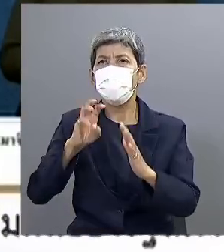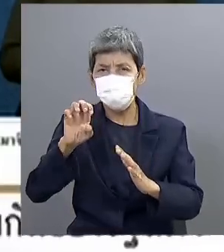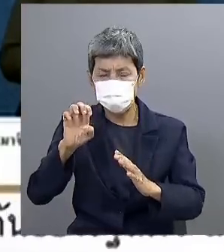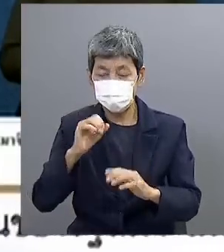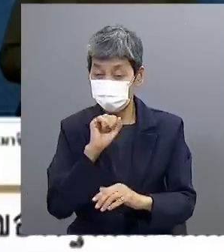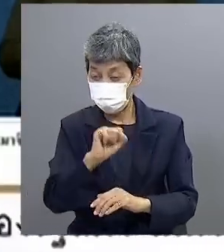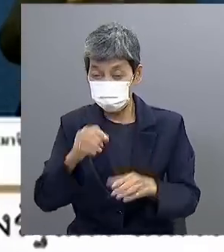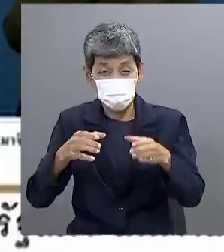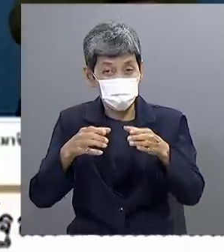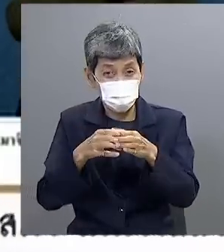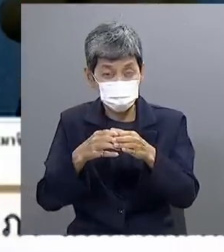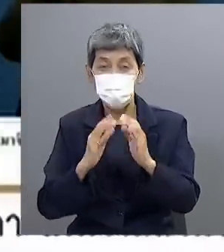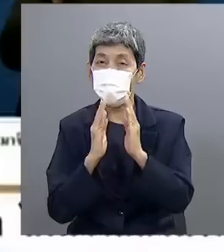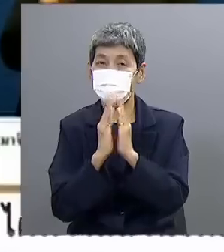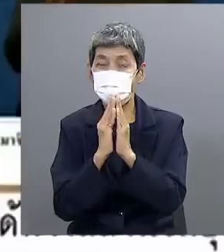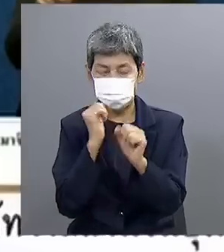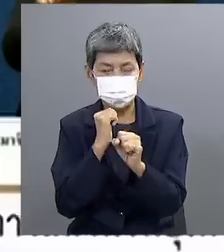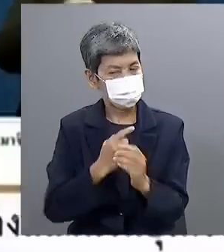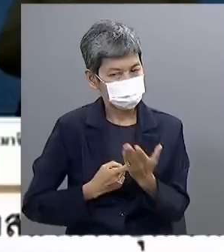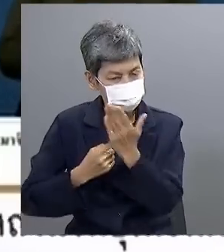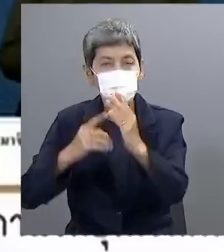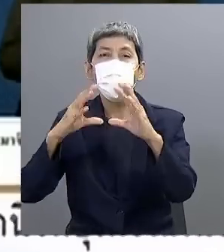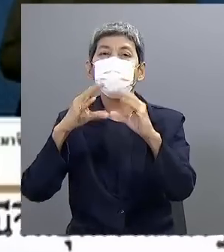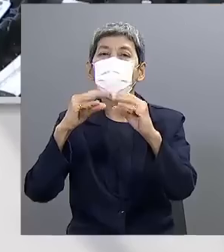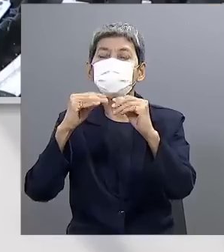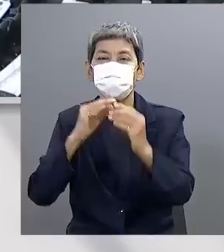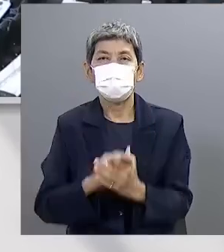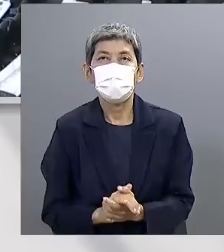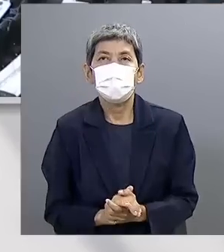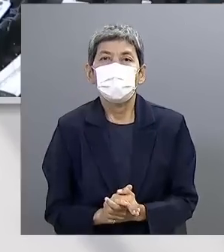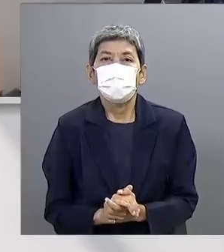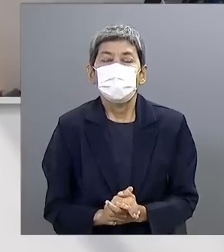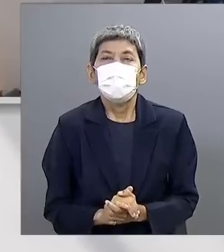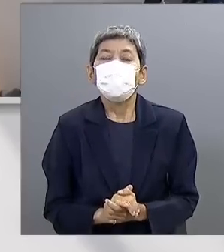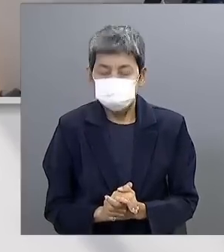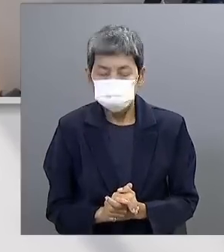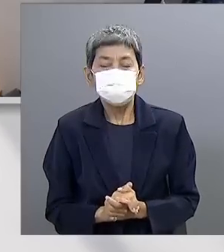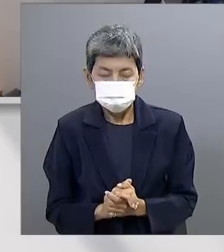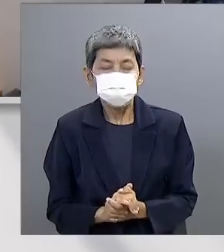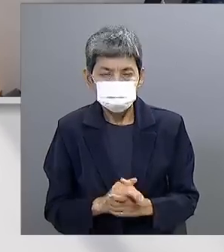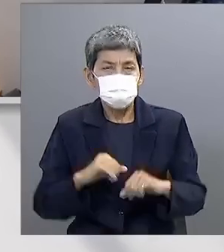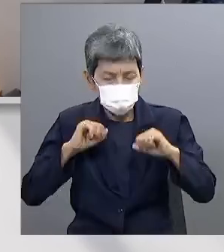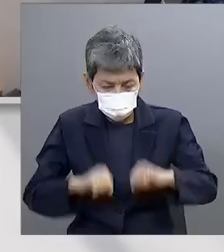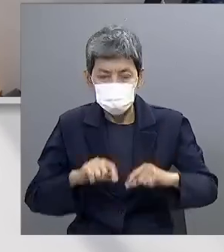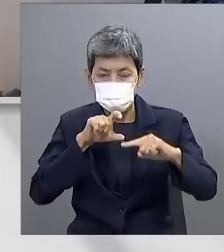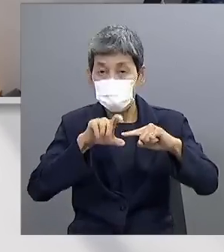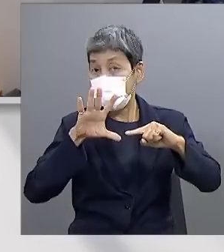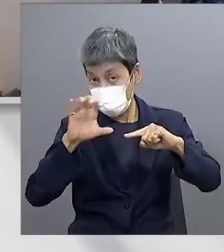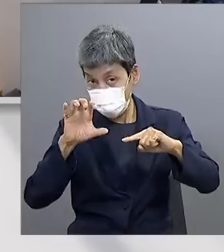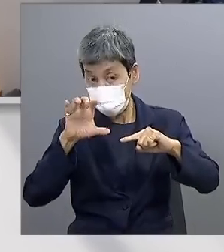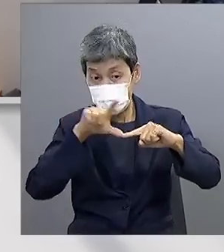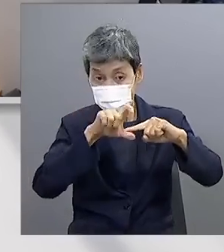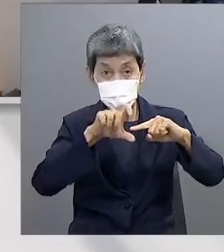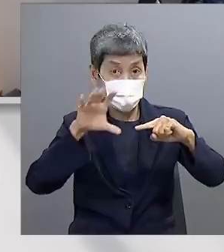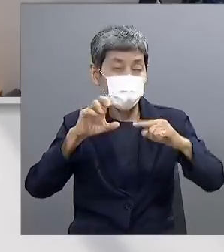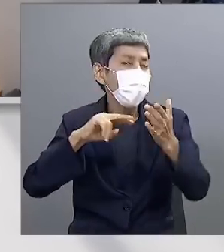พลังธรรมใหม่ที่เสนอในที่ประชุมค่ะแล้วก็เห็นชอบหารด้วย500หารด้วย500หมายถึง